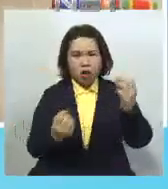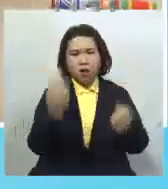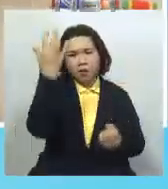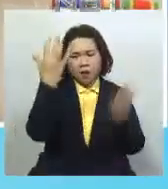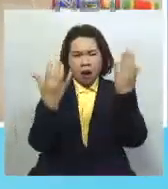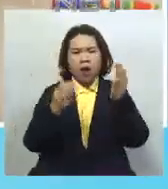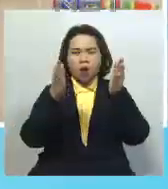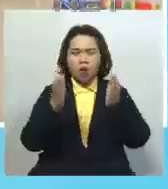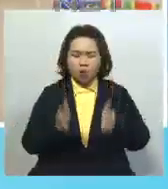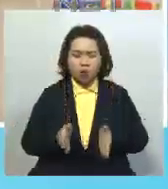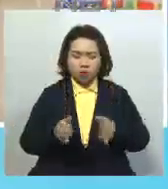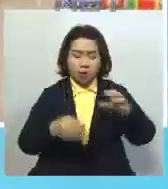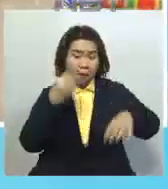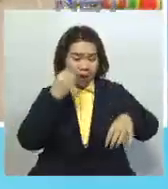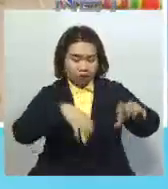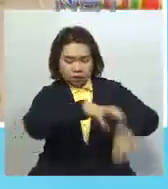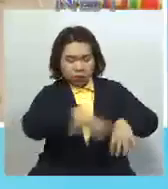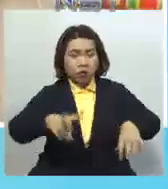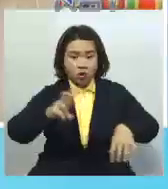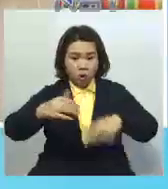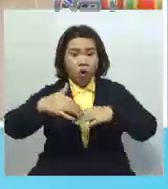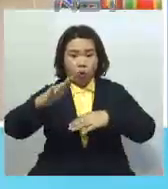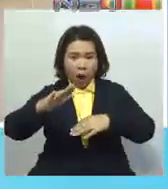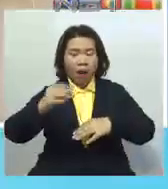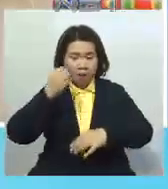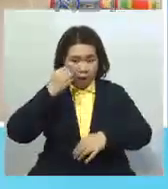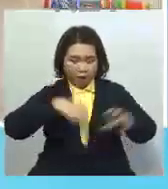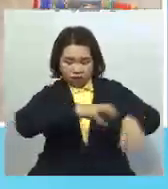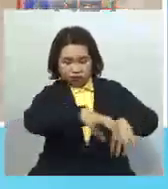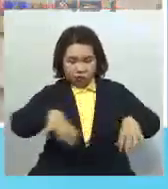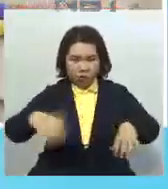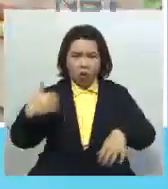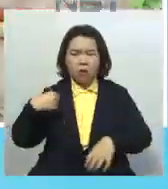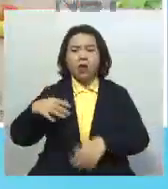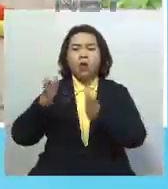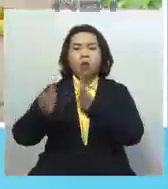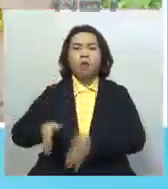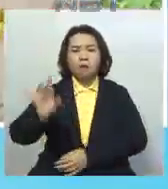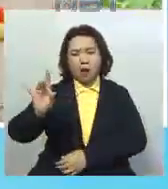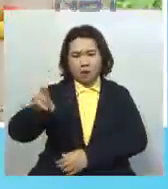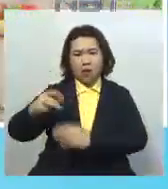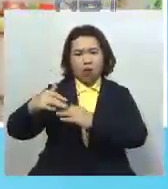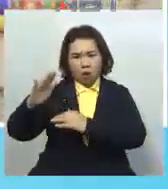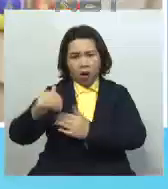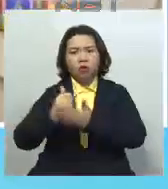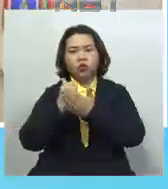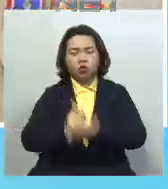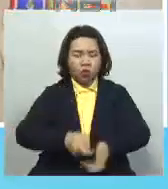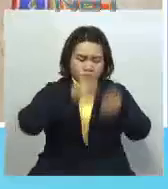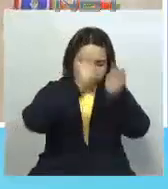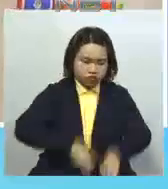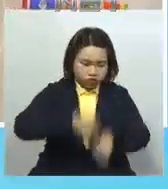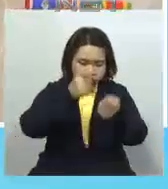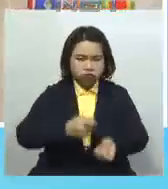ณ200กว่าหมู่บ้านนะครับมีเครือข่ายประมาณ 8,000 กว่าคนนะที่มาช่วยในการดับฟงดับ